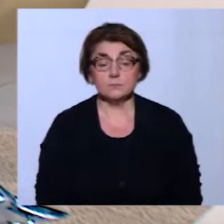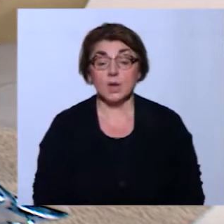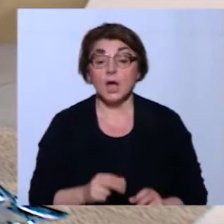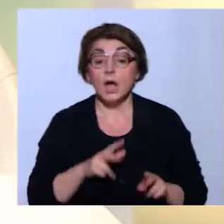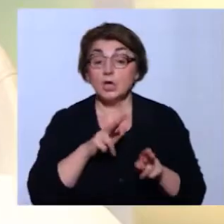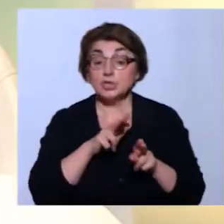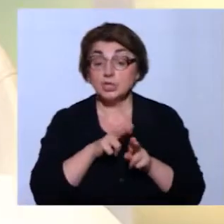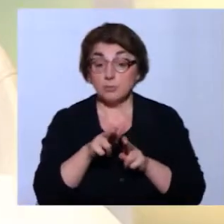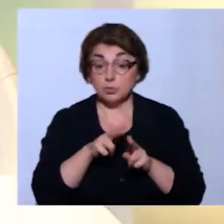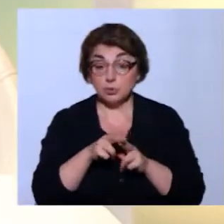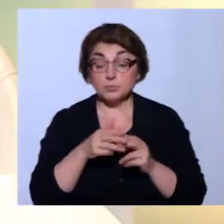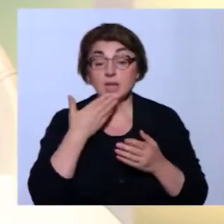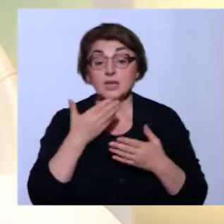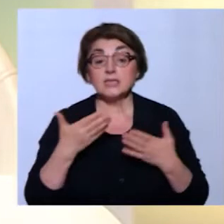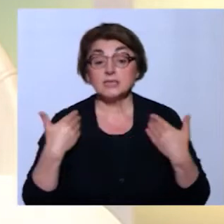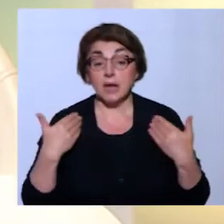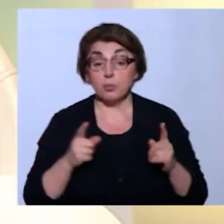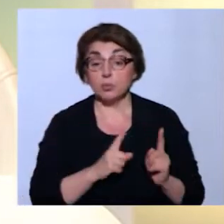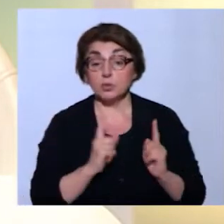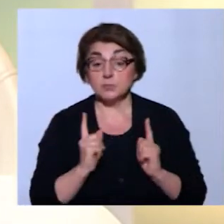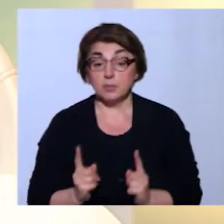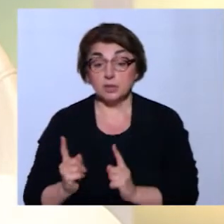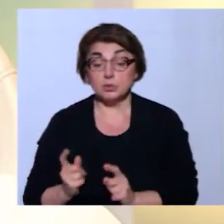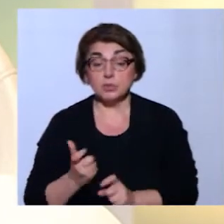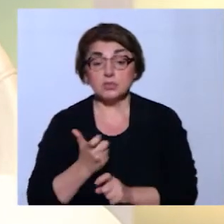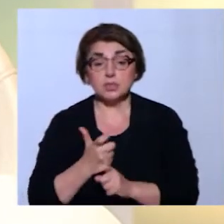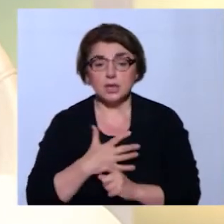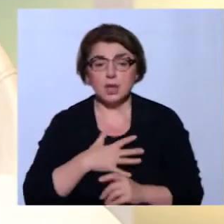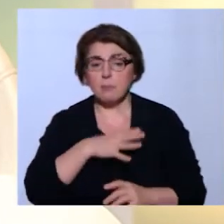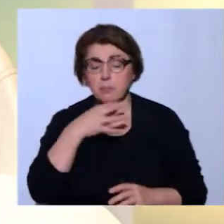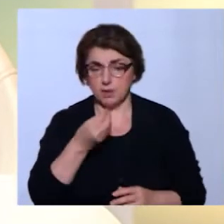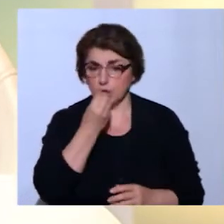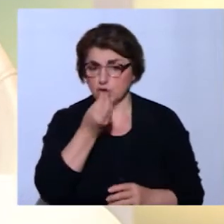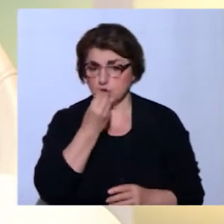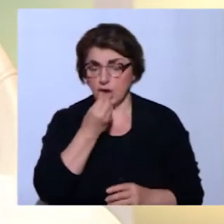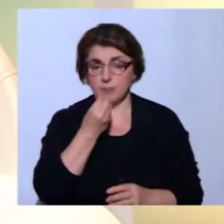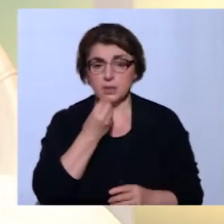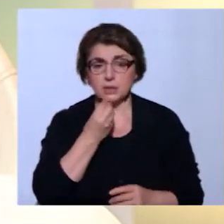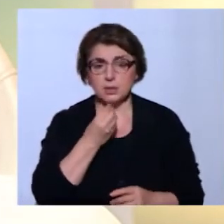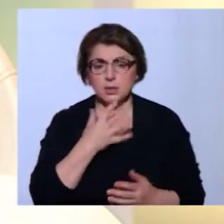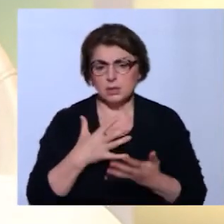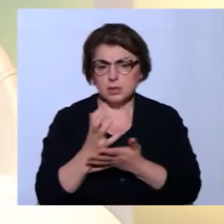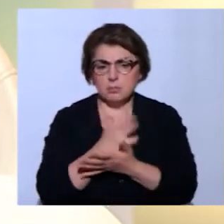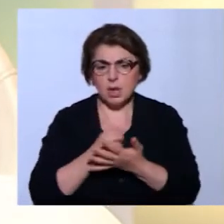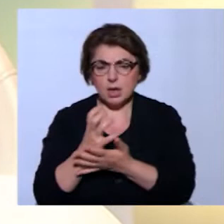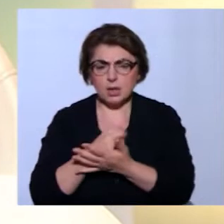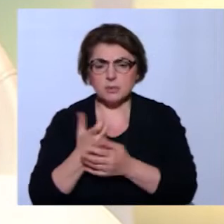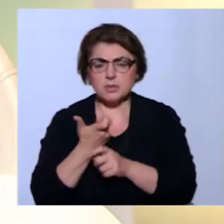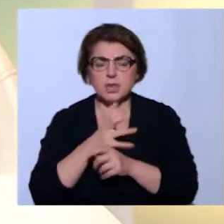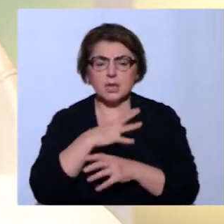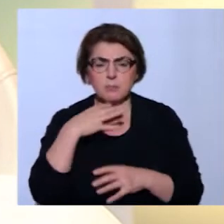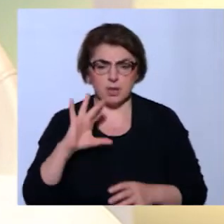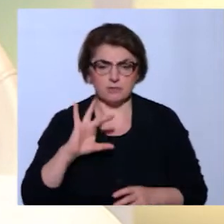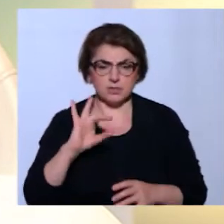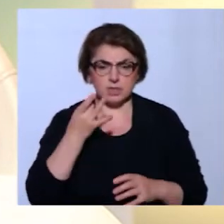შემოდგომის და ზაფხულის პერიოდში ისინი ძალიან ინტენსიურად იკვებებიან, იმარაგებენ ძალიან ბევრ